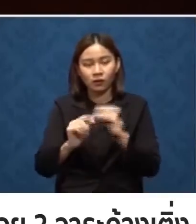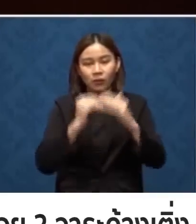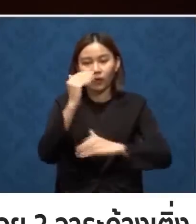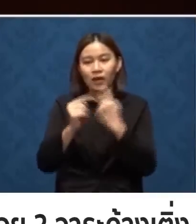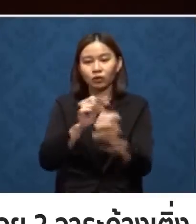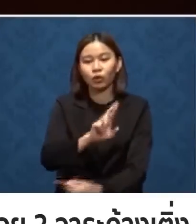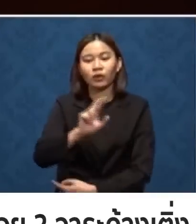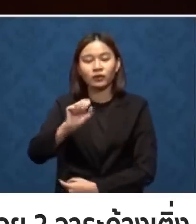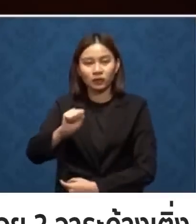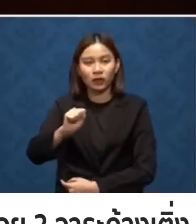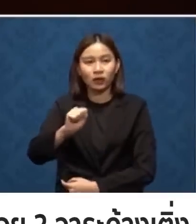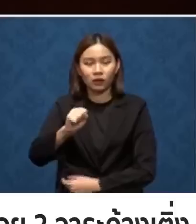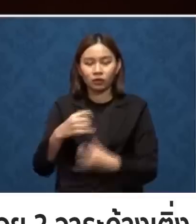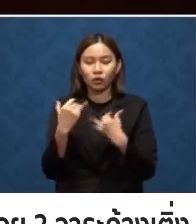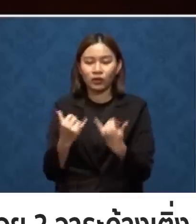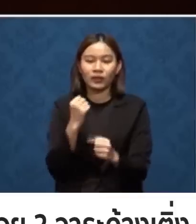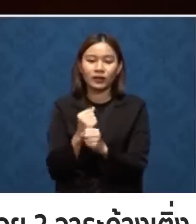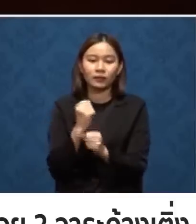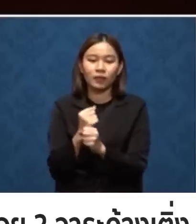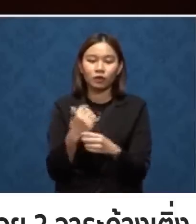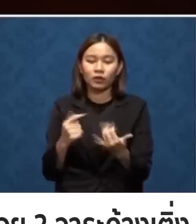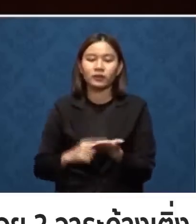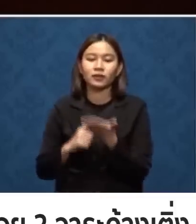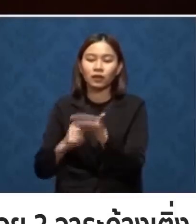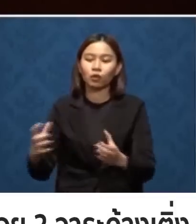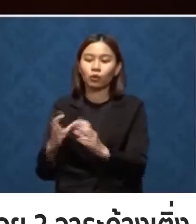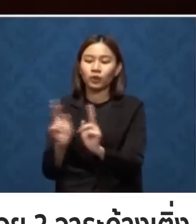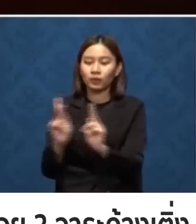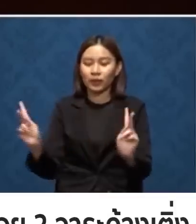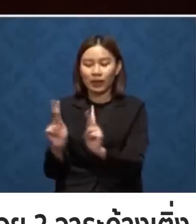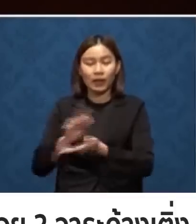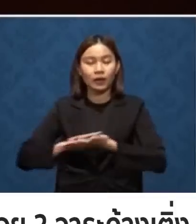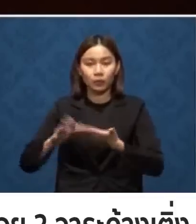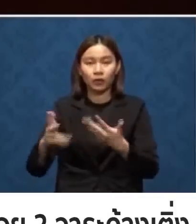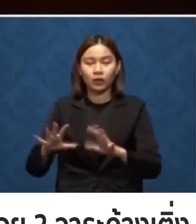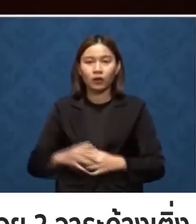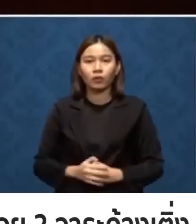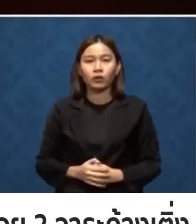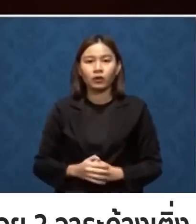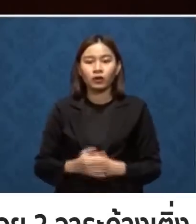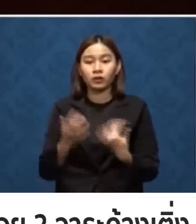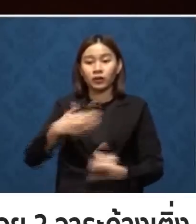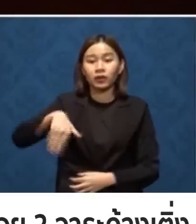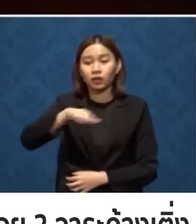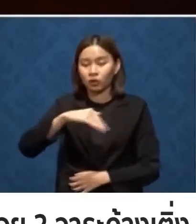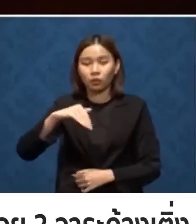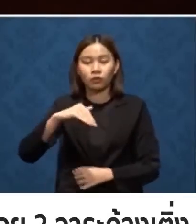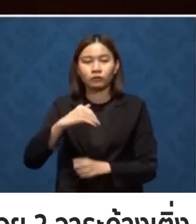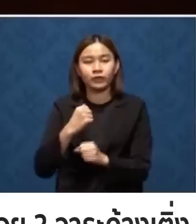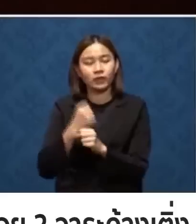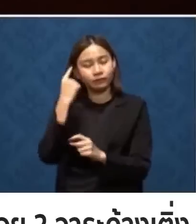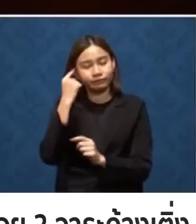้หวังเป็นคนกลางค ่ ะ แล้วทีนี้เนี่ยความเป็นคนกลางของอาจารย์วันนอก็นึกว่าแห